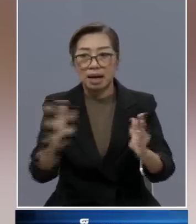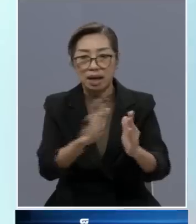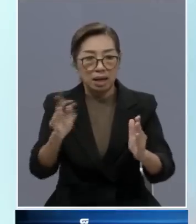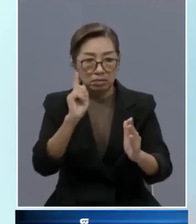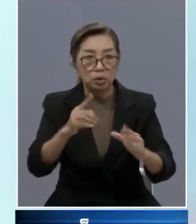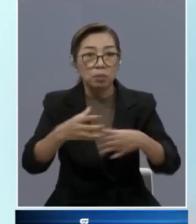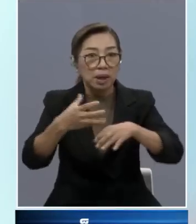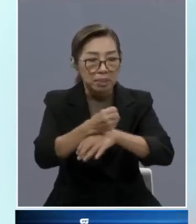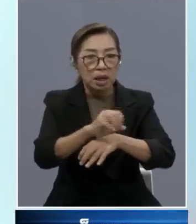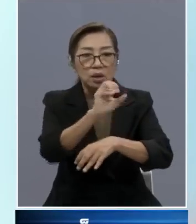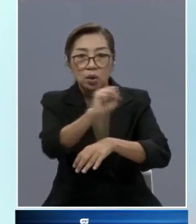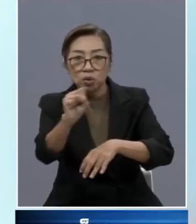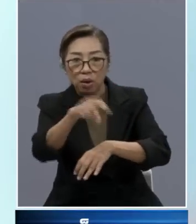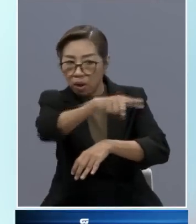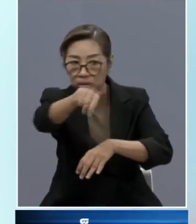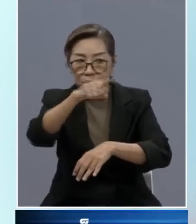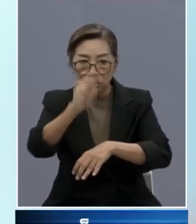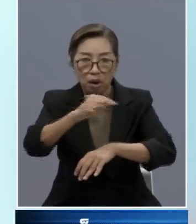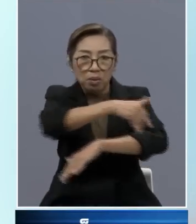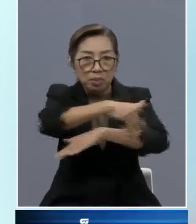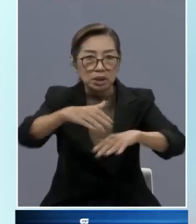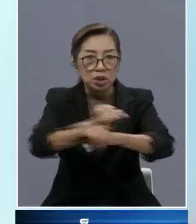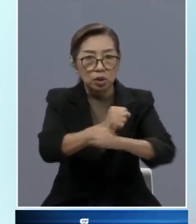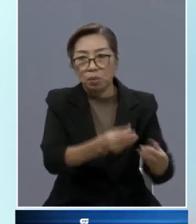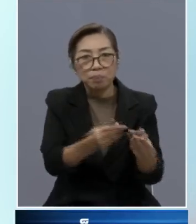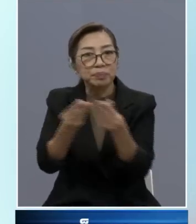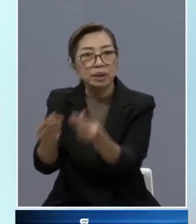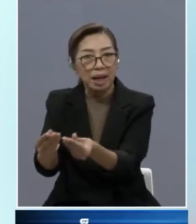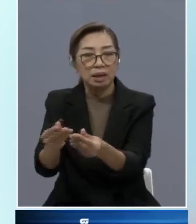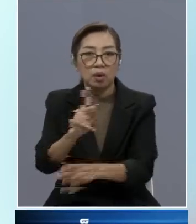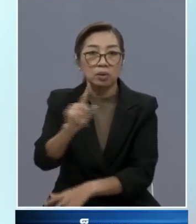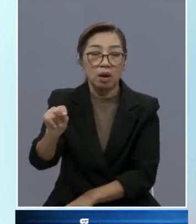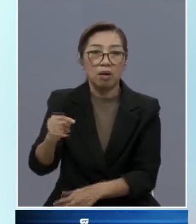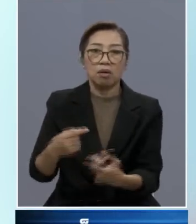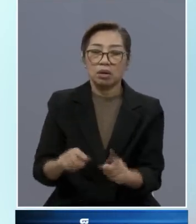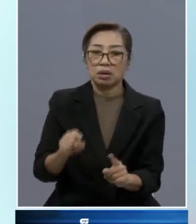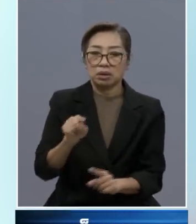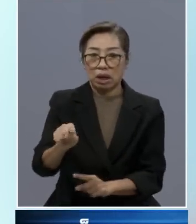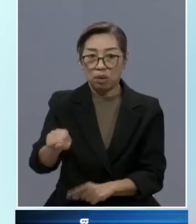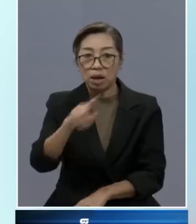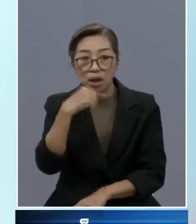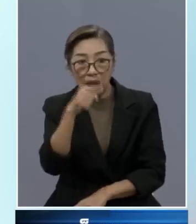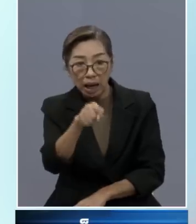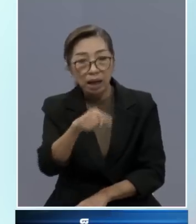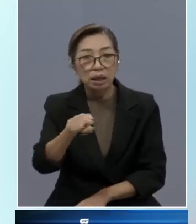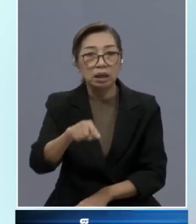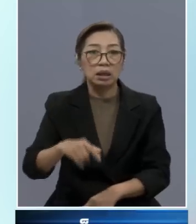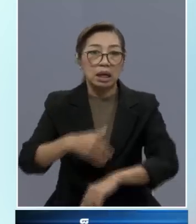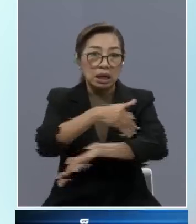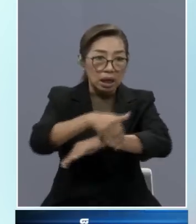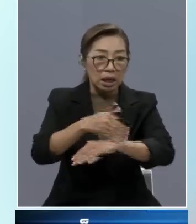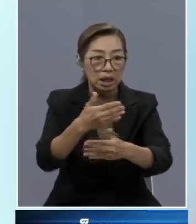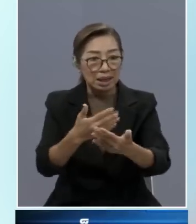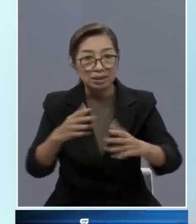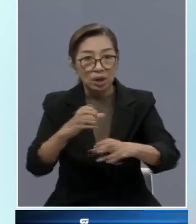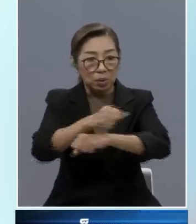การเมืองจะต้องดำเนินการแต่ก็มีคำเตือนไปยังบรรดาผู้สมัครด้วยห้ามนะครับกระทำผิดกฎหมายเกี่ยวกับการยื่นค่าใช้จ่ายนะฮะ